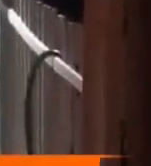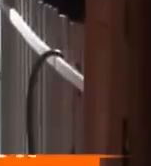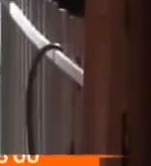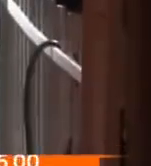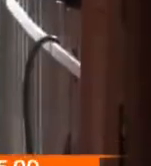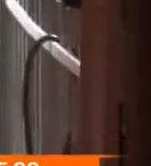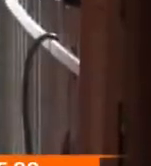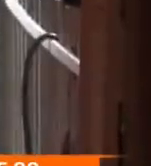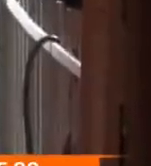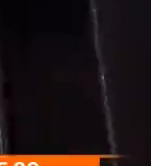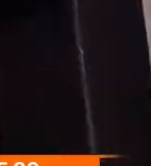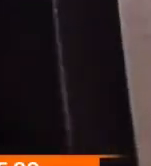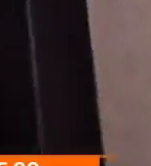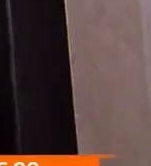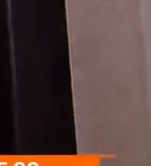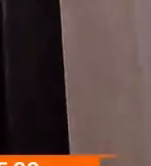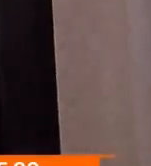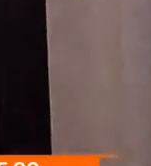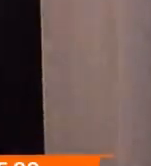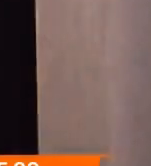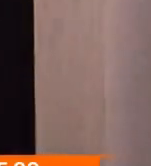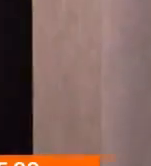detayları birazdan ATV'de.